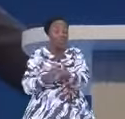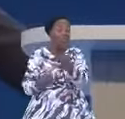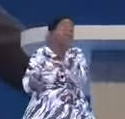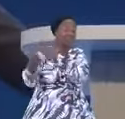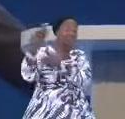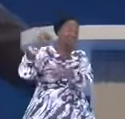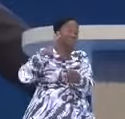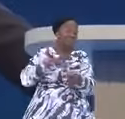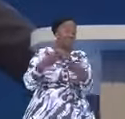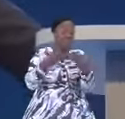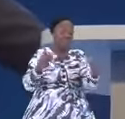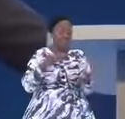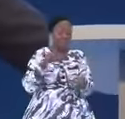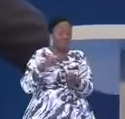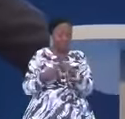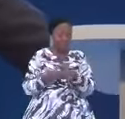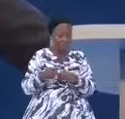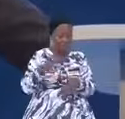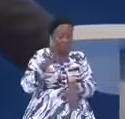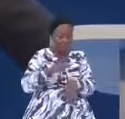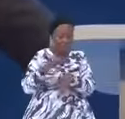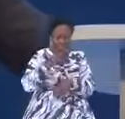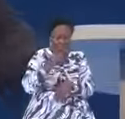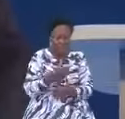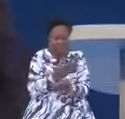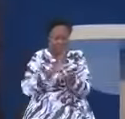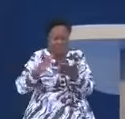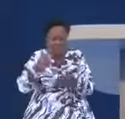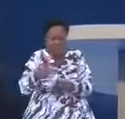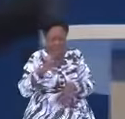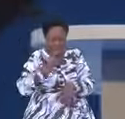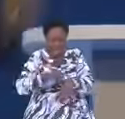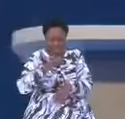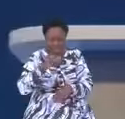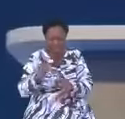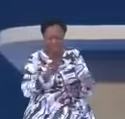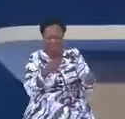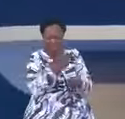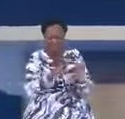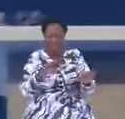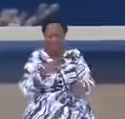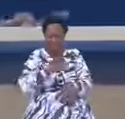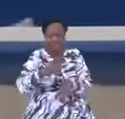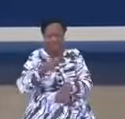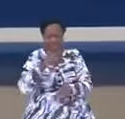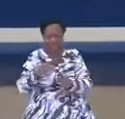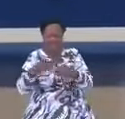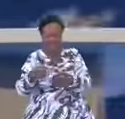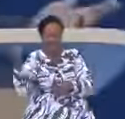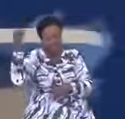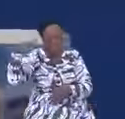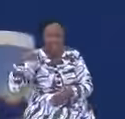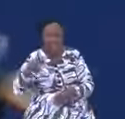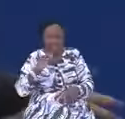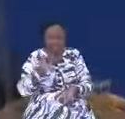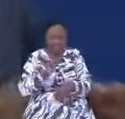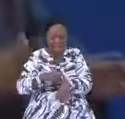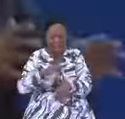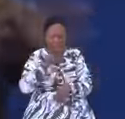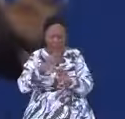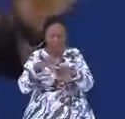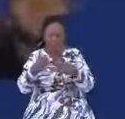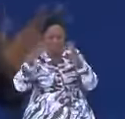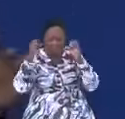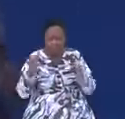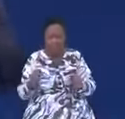veux pas tu as franchi le temps ne va pas te donner la grâce le temps ne va pas te donner là le pouvoir de mener une nouvelle